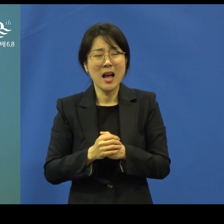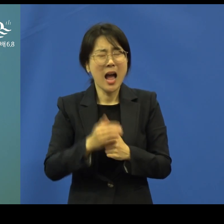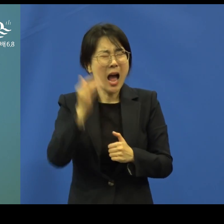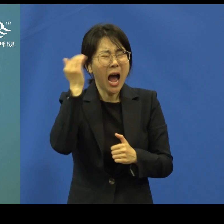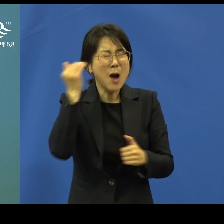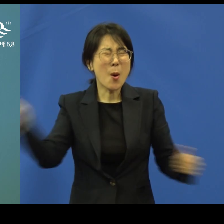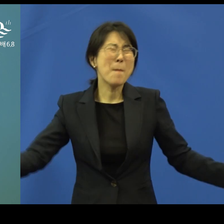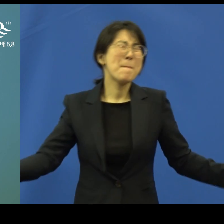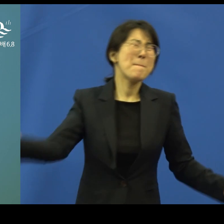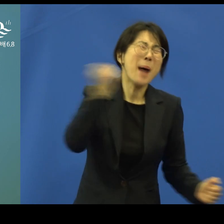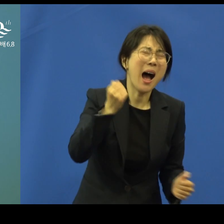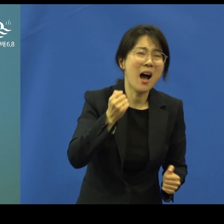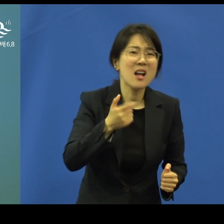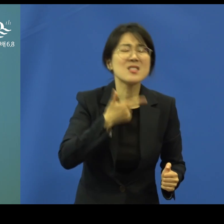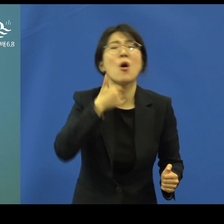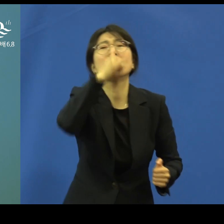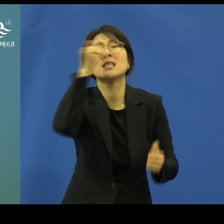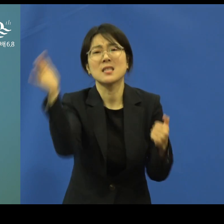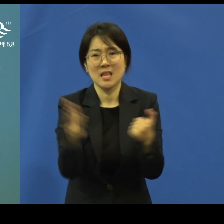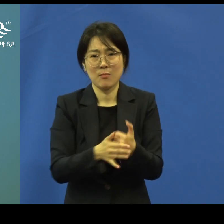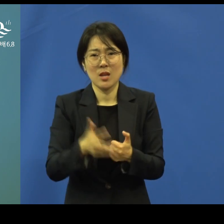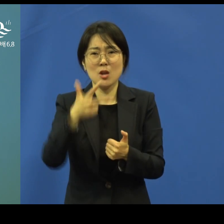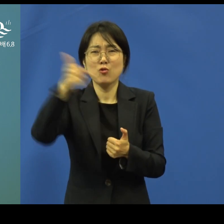코리안 스타일이라고 그래요.